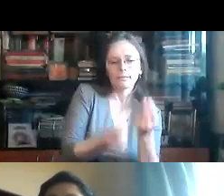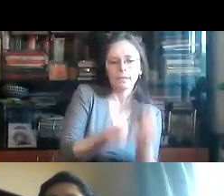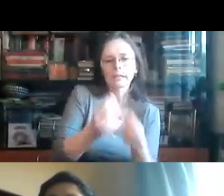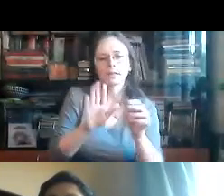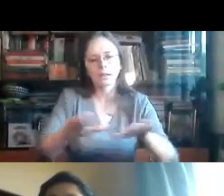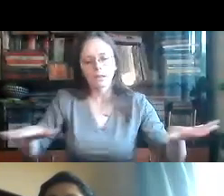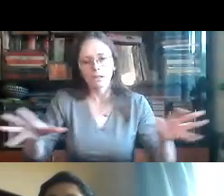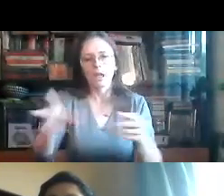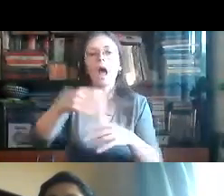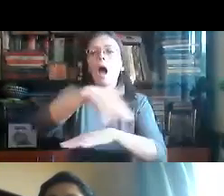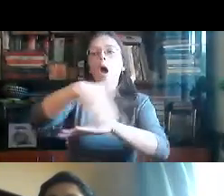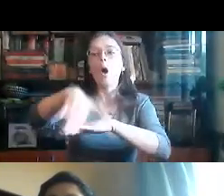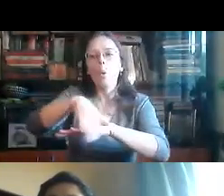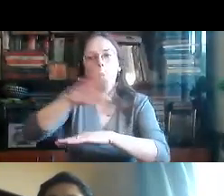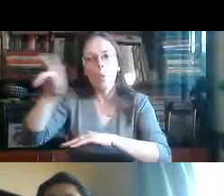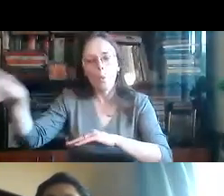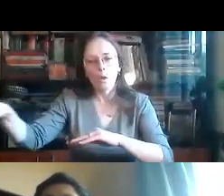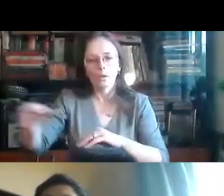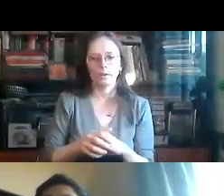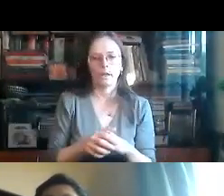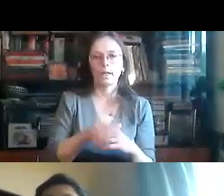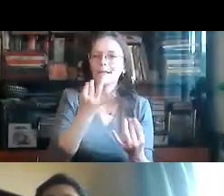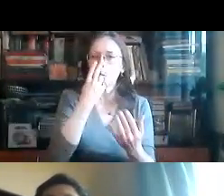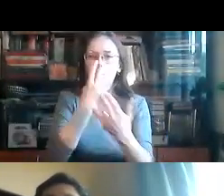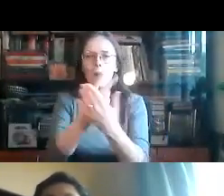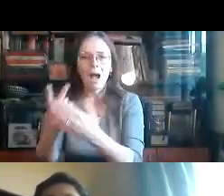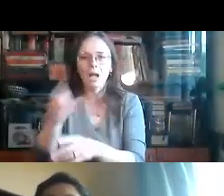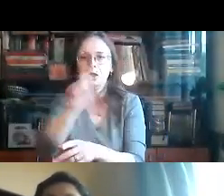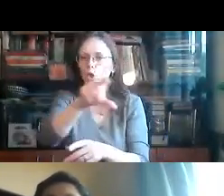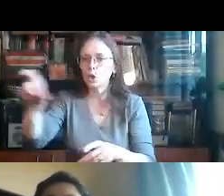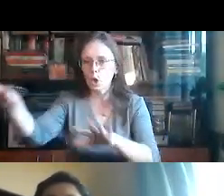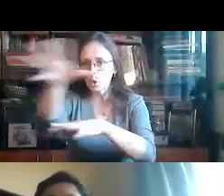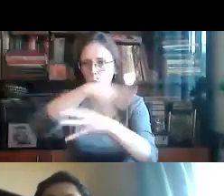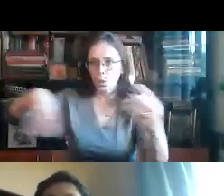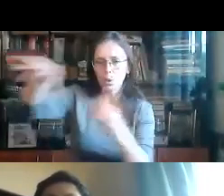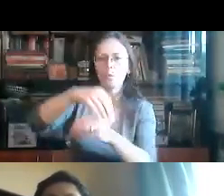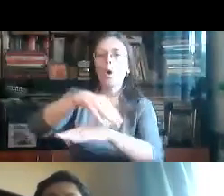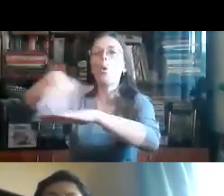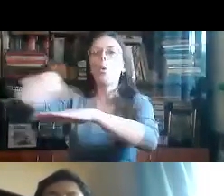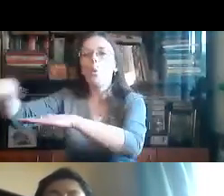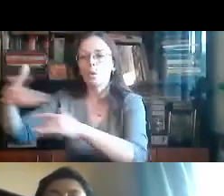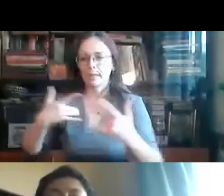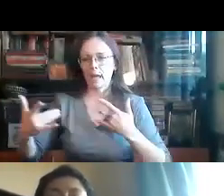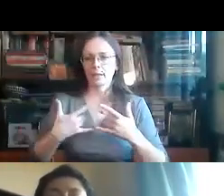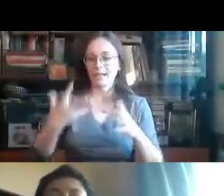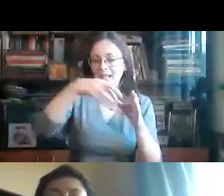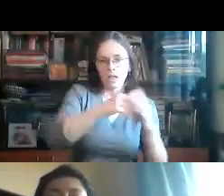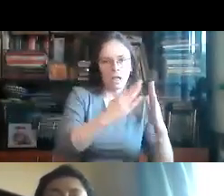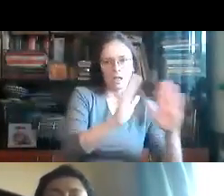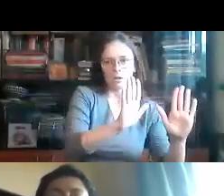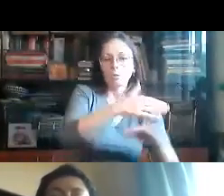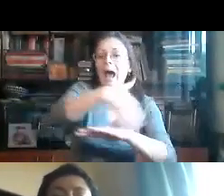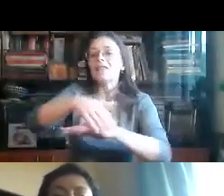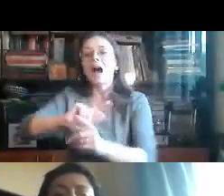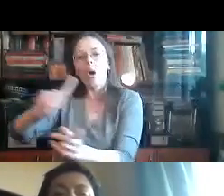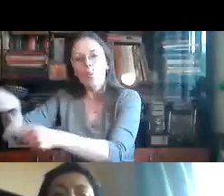показать зрителям уличный спектакль. Вот. Ну, тут просто спрашивали, кто что придумал, какие формы. Вот пока мы